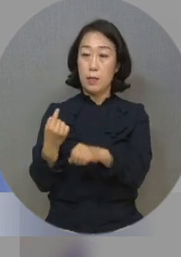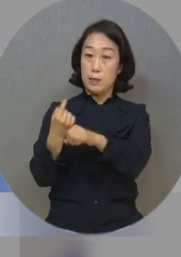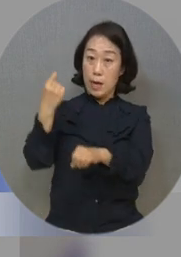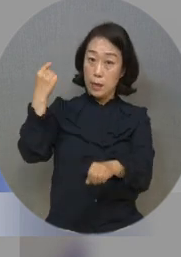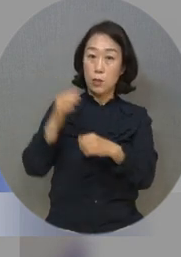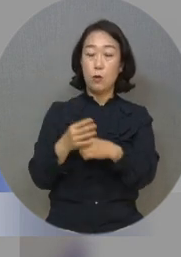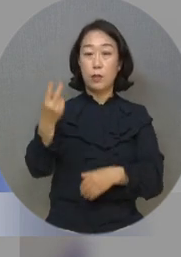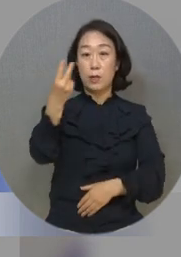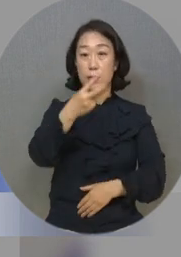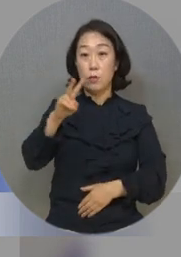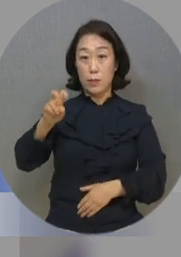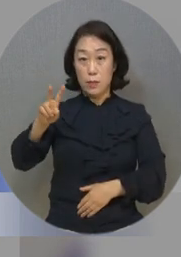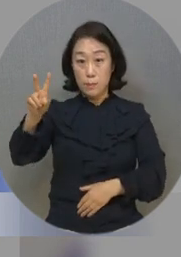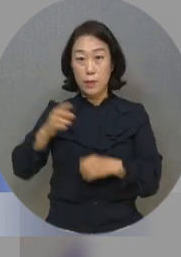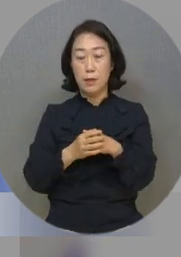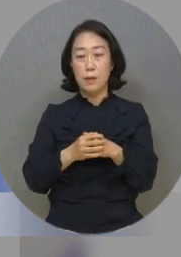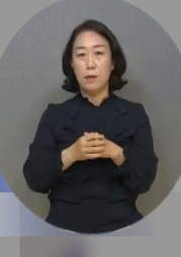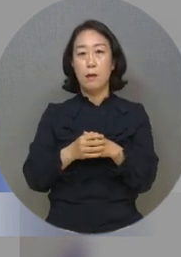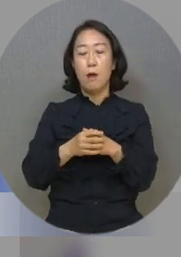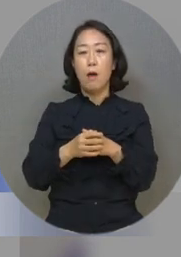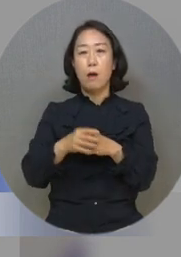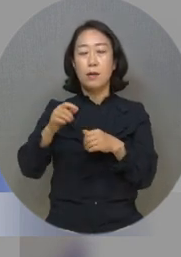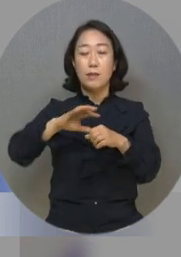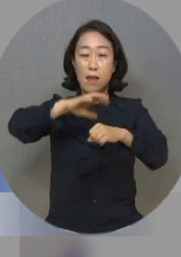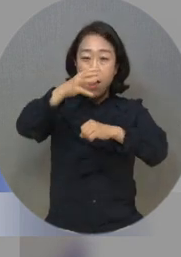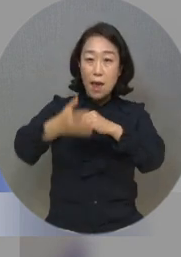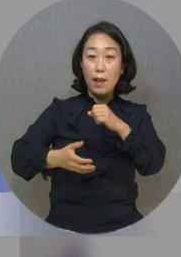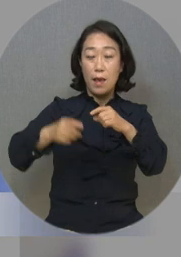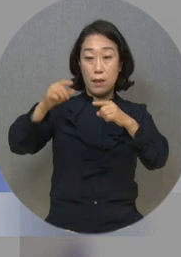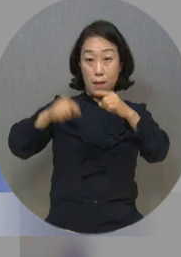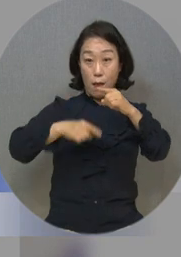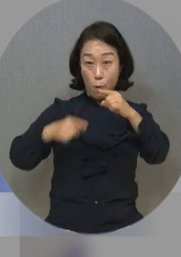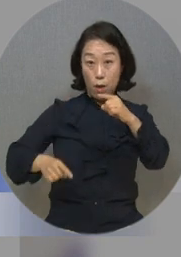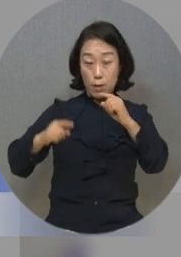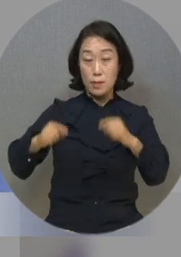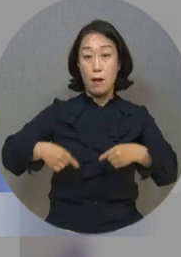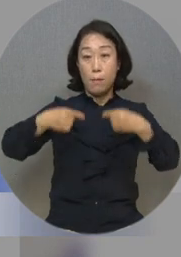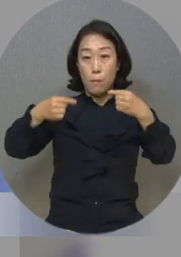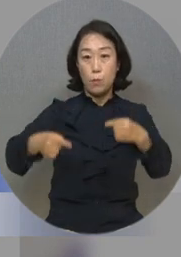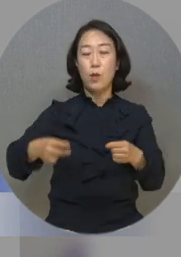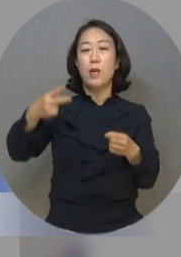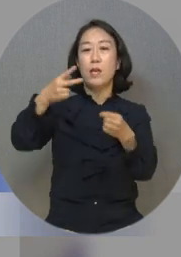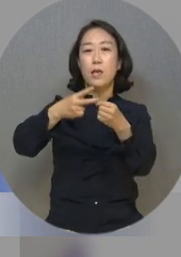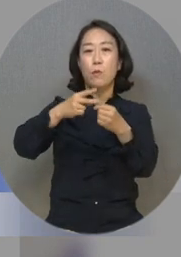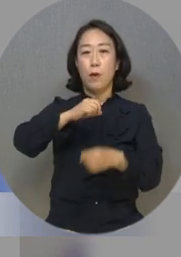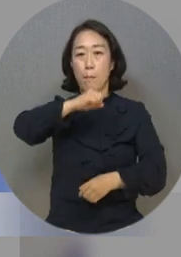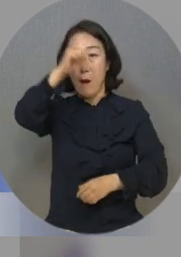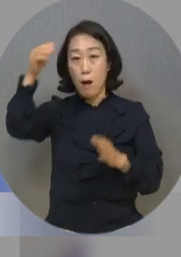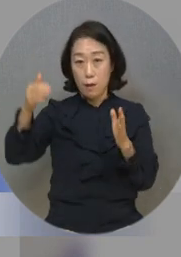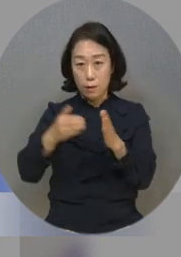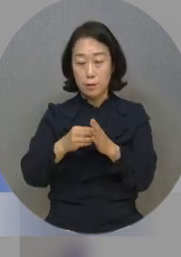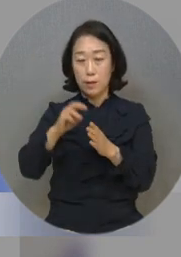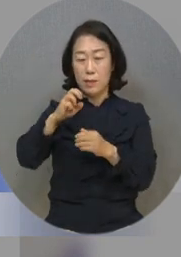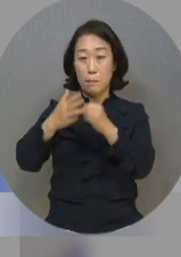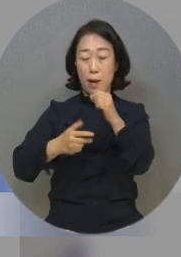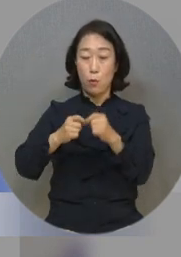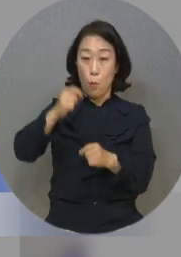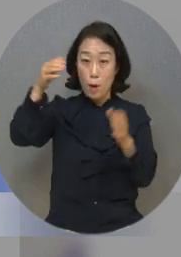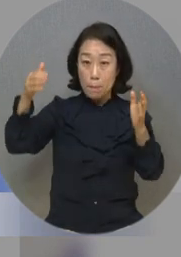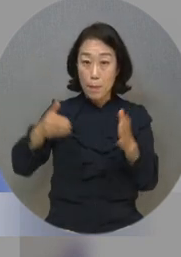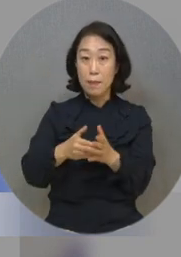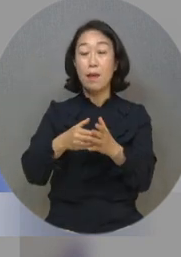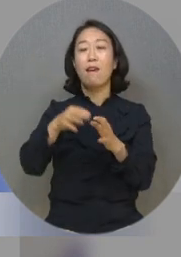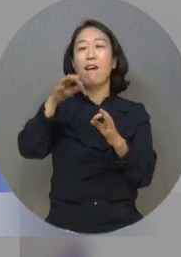열린 2022 ibsa 골볼 세계 선수권대회에서이 준우승을 하며 28년 만에